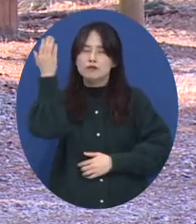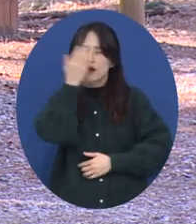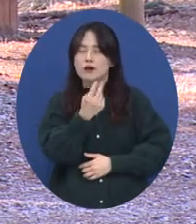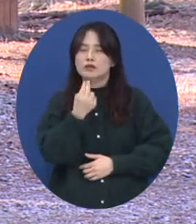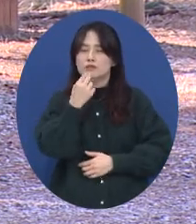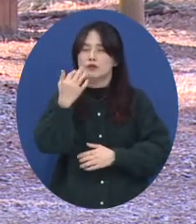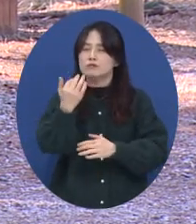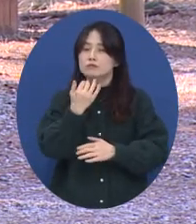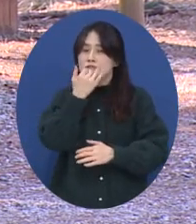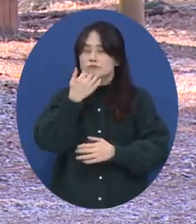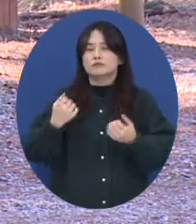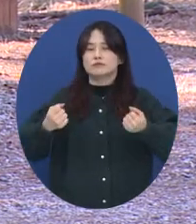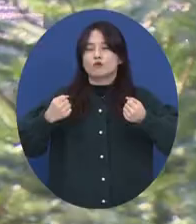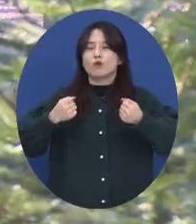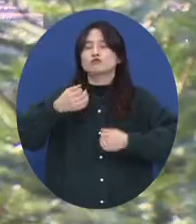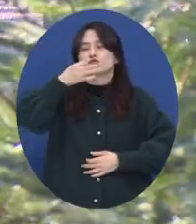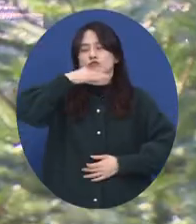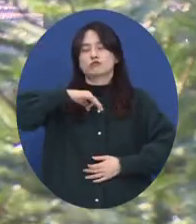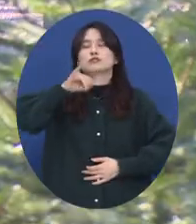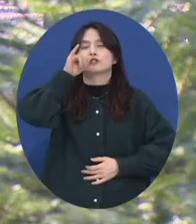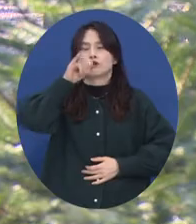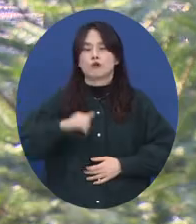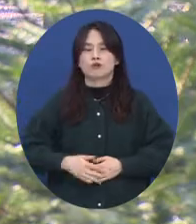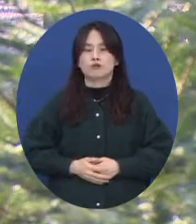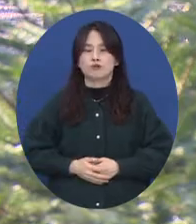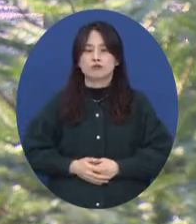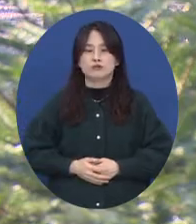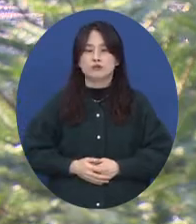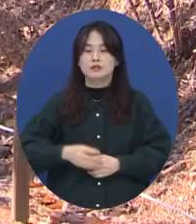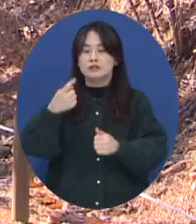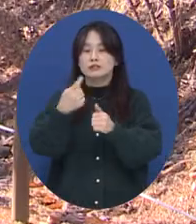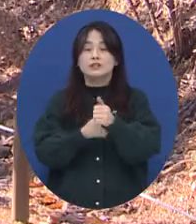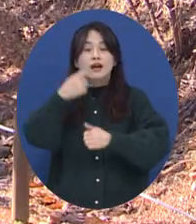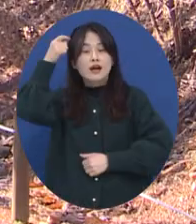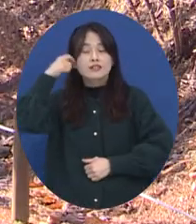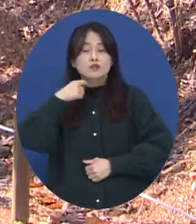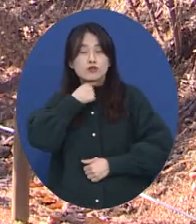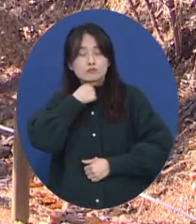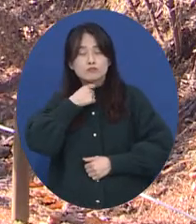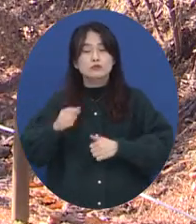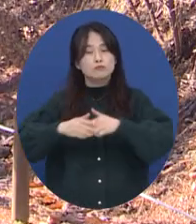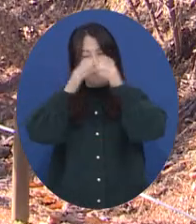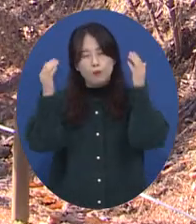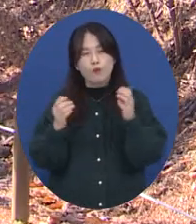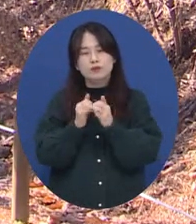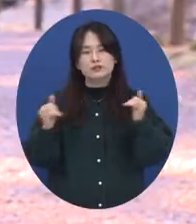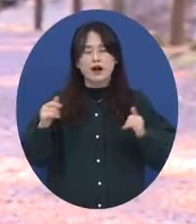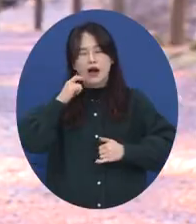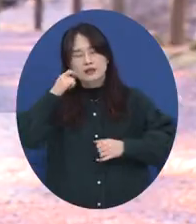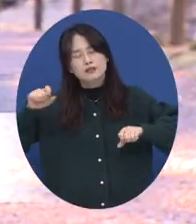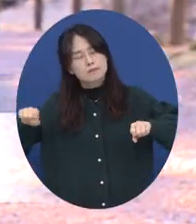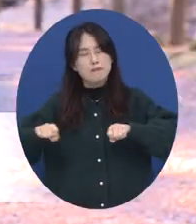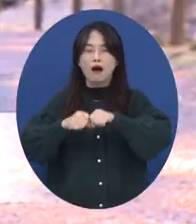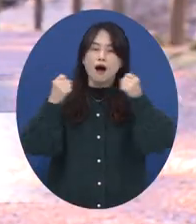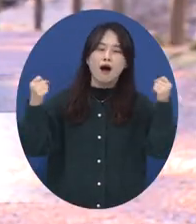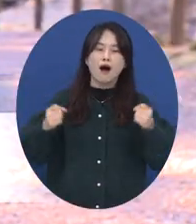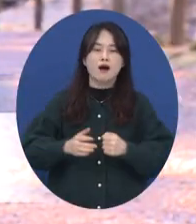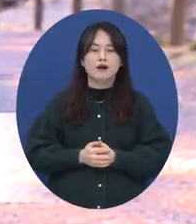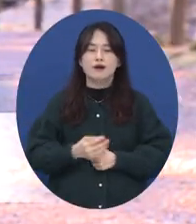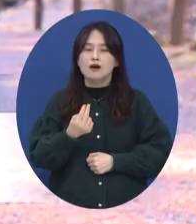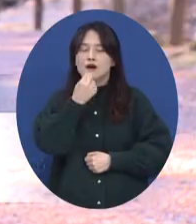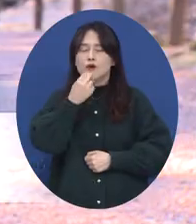건강에 아주 좋습니다 광릉 숲은 자연을 느끼고 싶은 남녀노소 모두에게 인기 퉁 기존